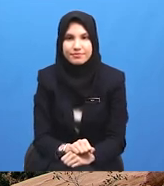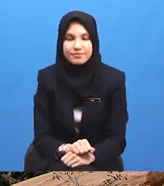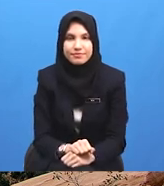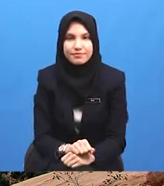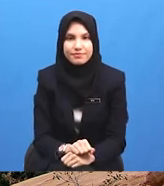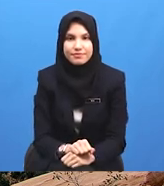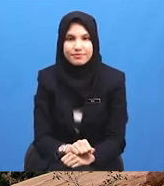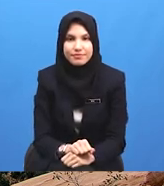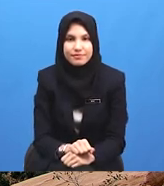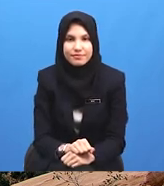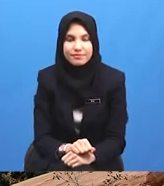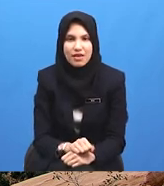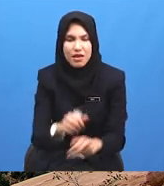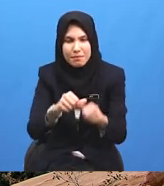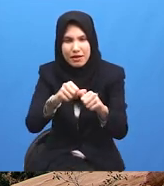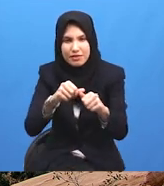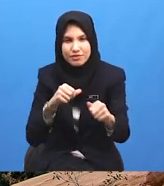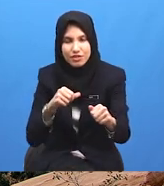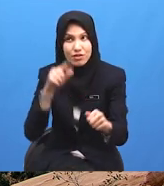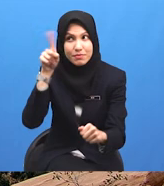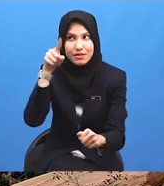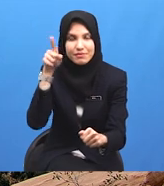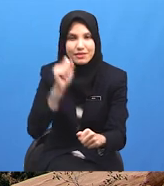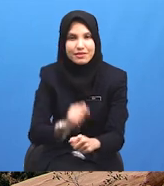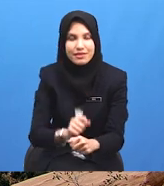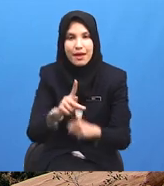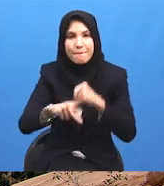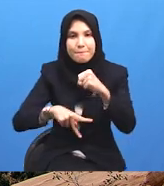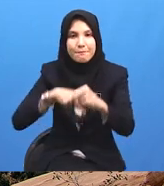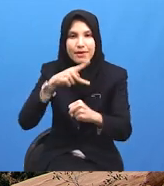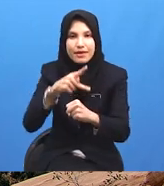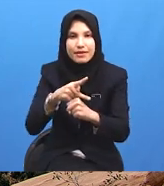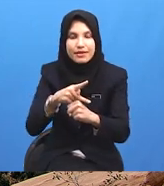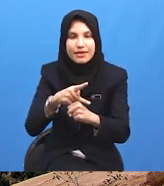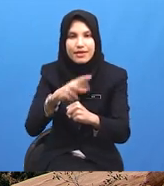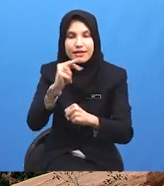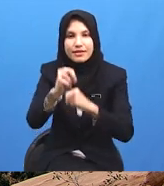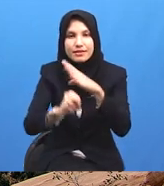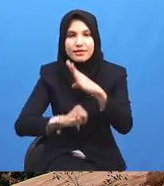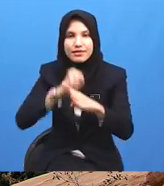Dan planet yang paling jauh daripada matahari ialah planet Neptune.